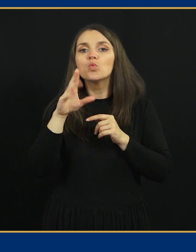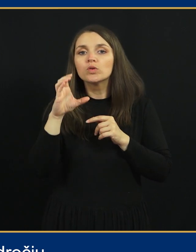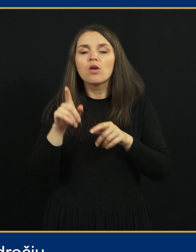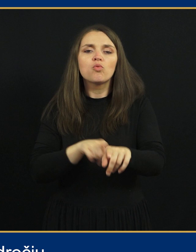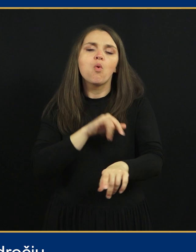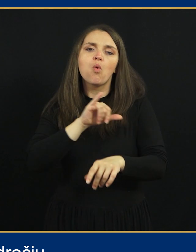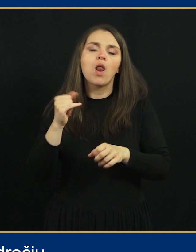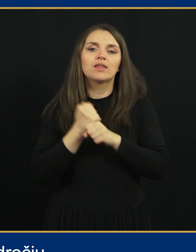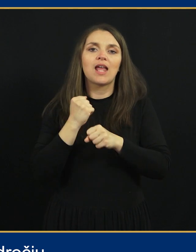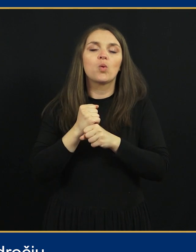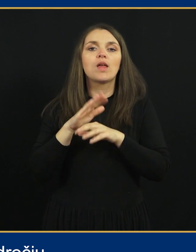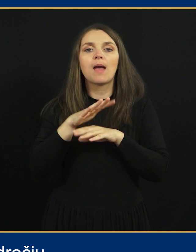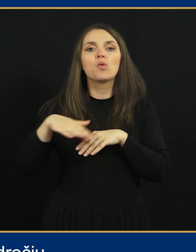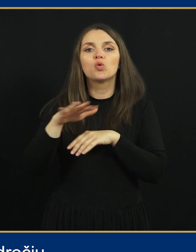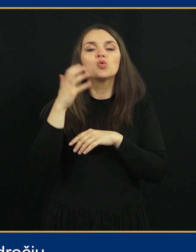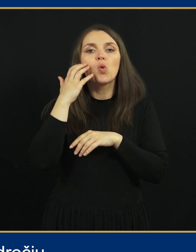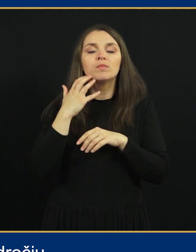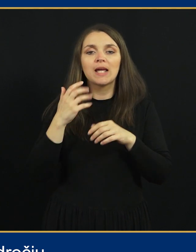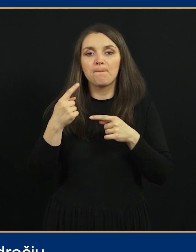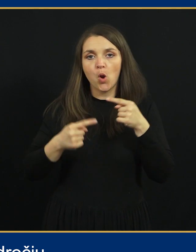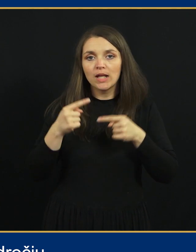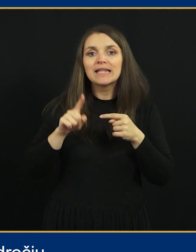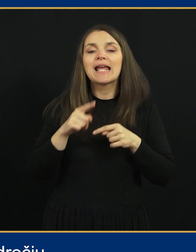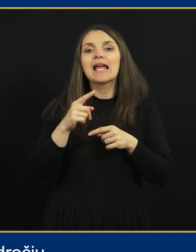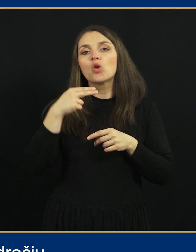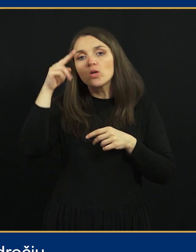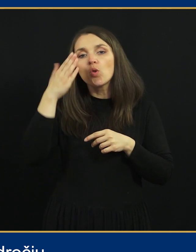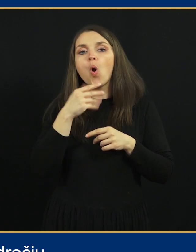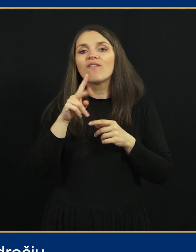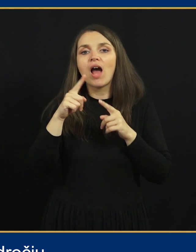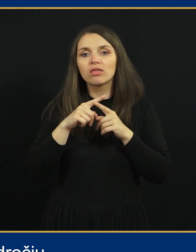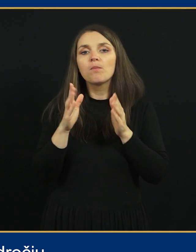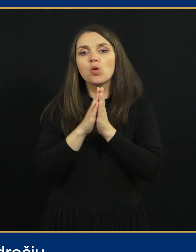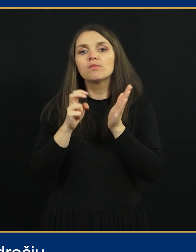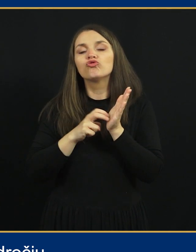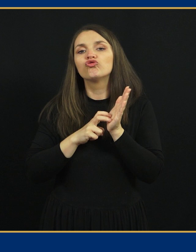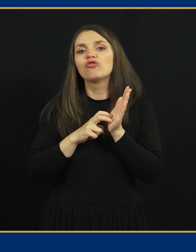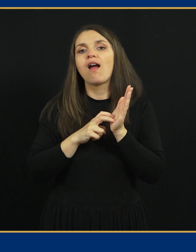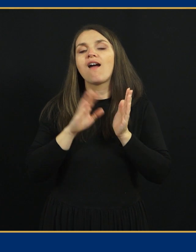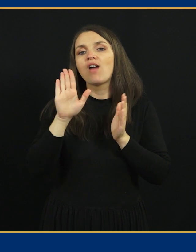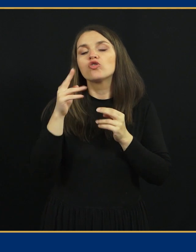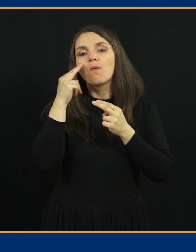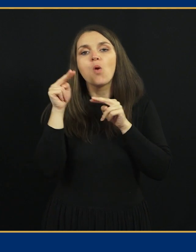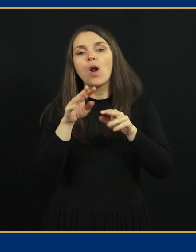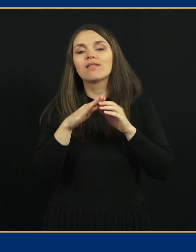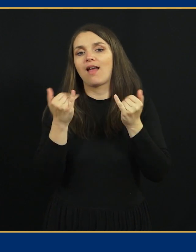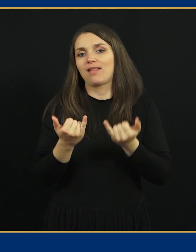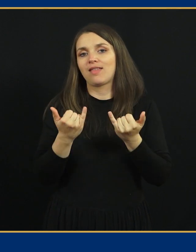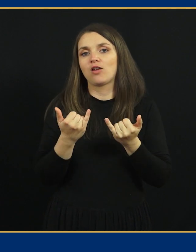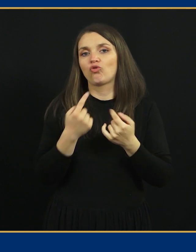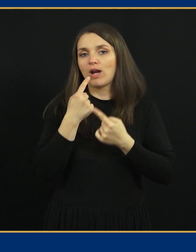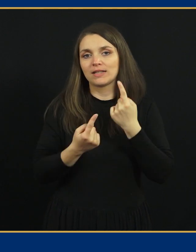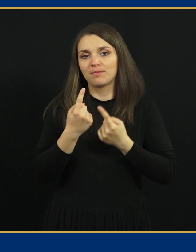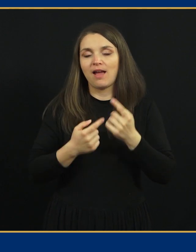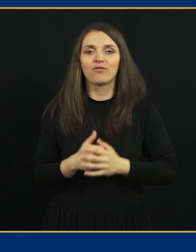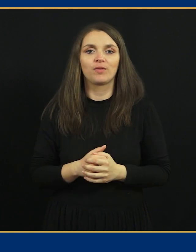ki dolgo vrsto let deluje na področju romskih politik. In gospod Horvat, prosim še vaš pogled